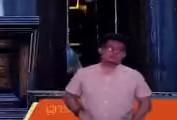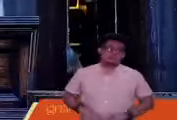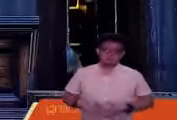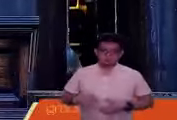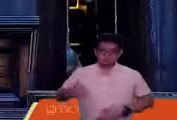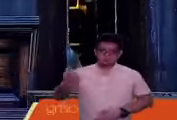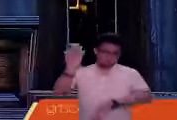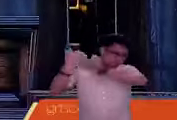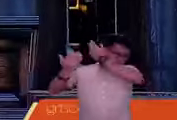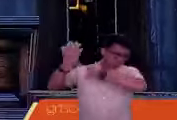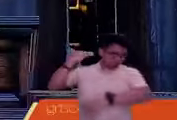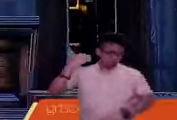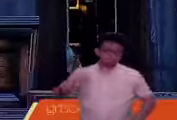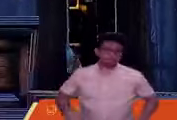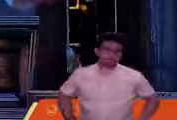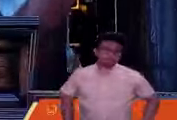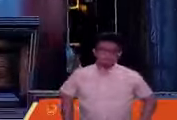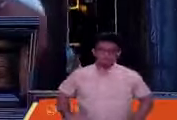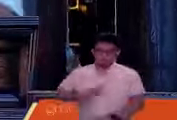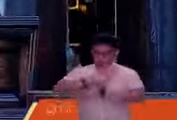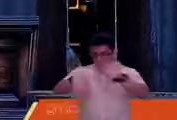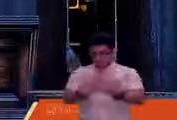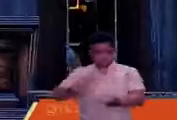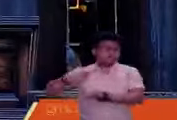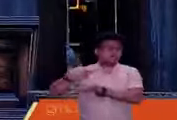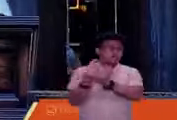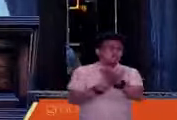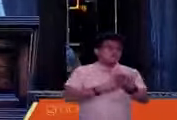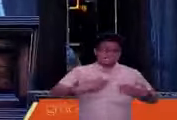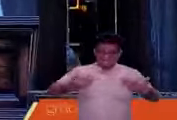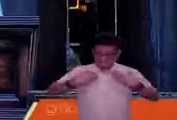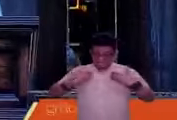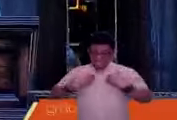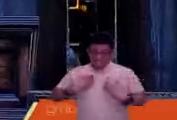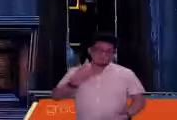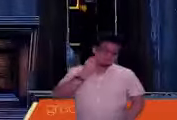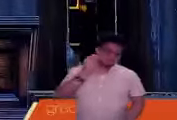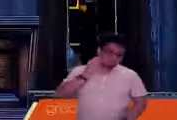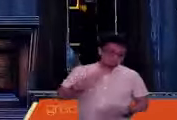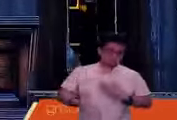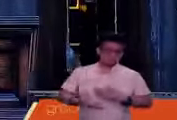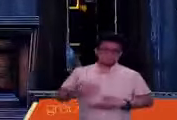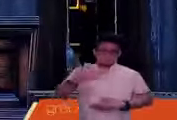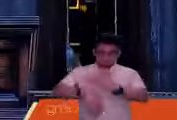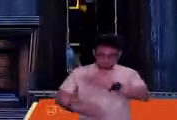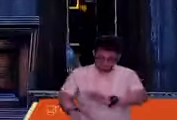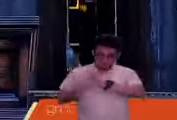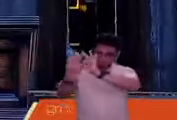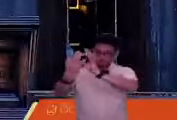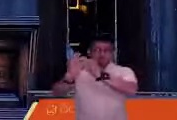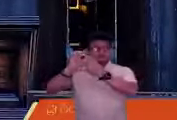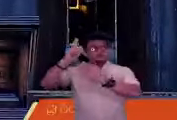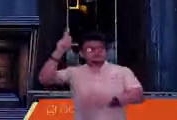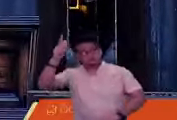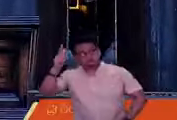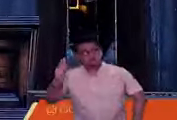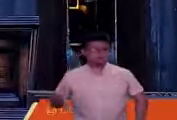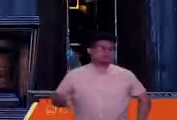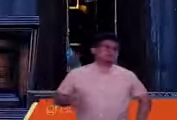Lord. Kada usa-usa ka nato, nato experience before the Lord. Unya ka ng experience before the Lord,